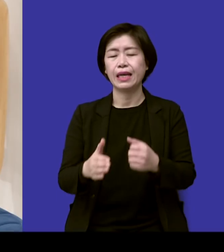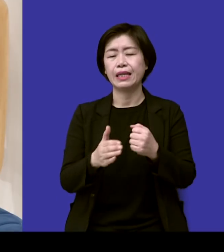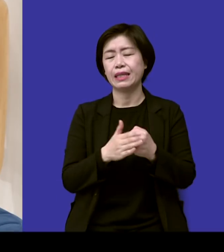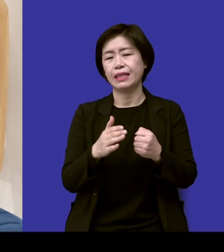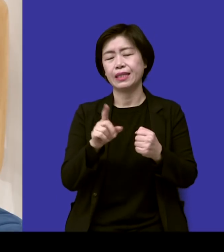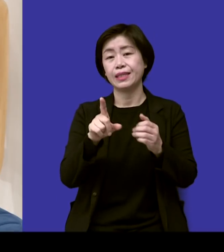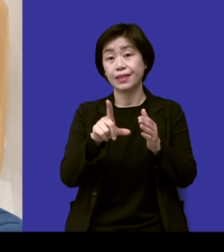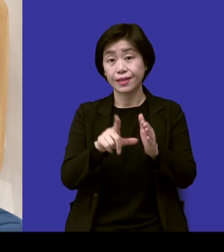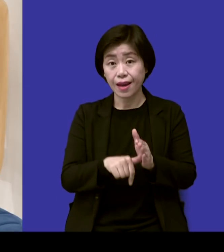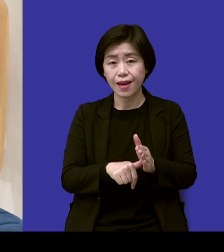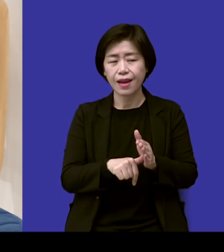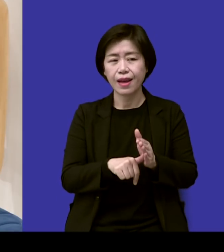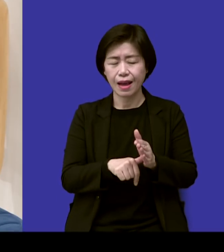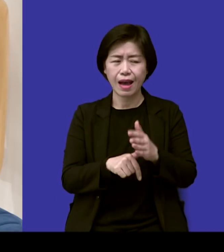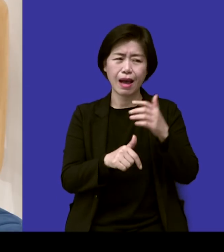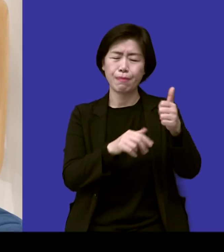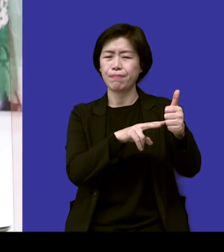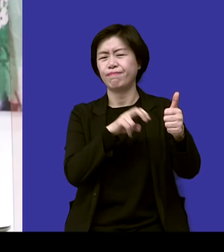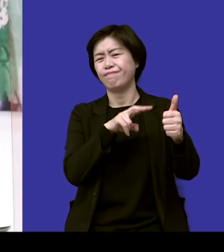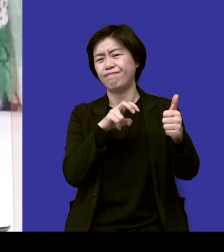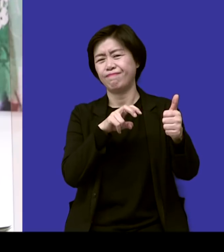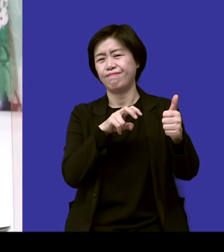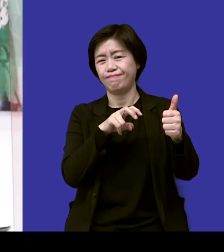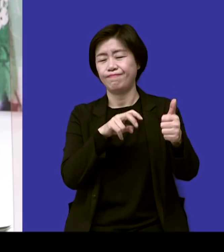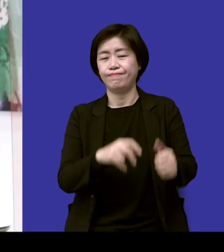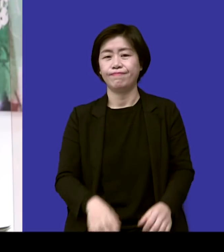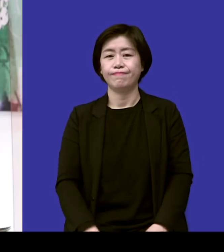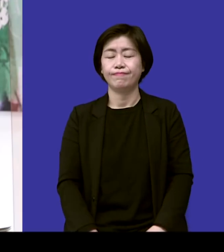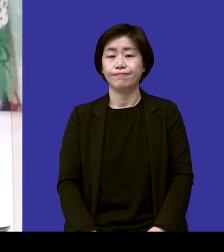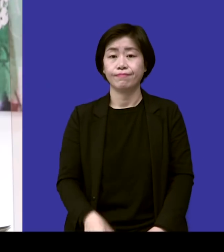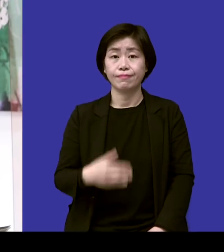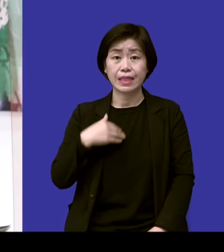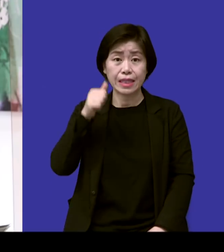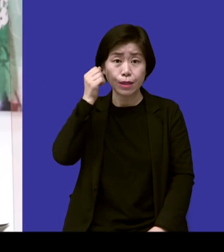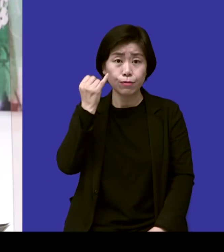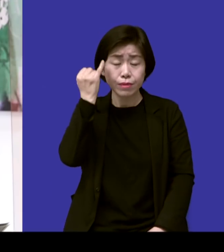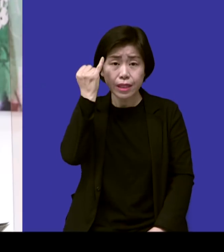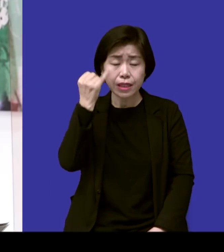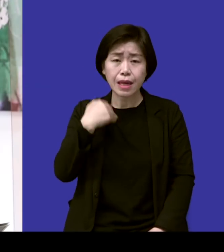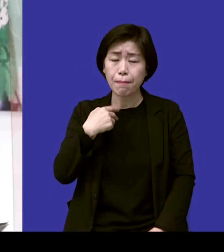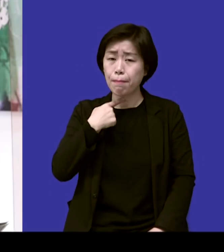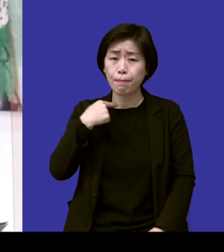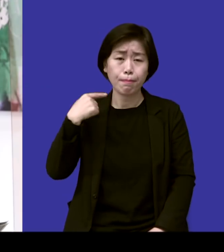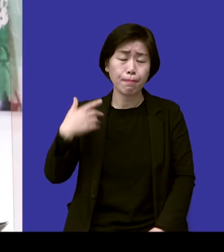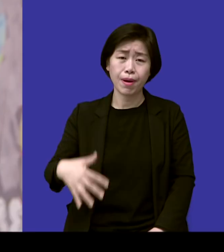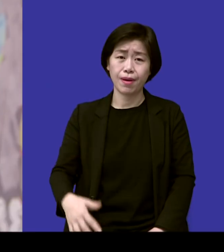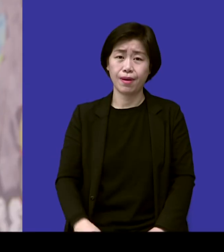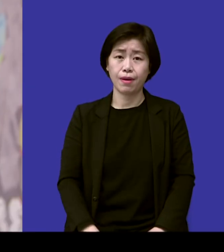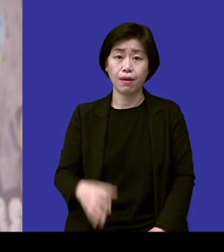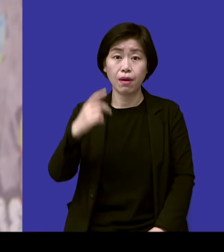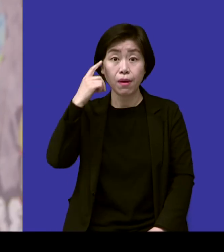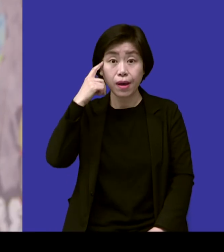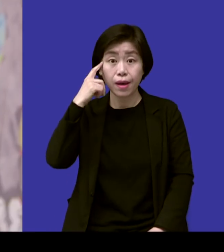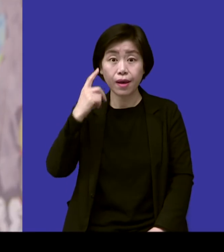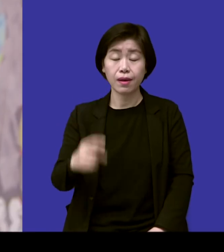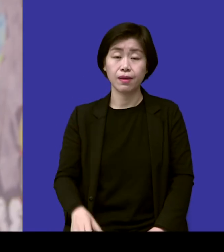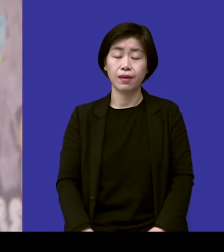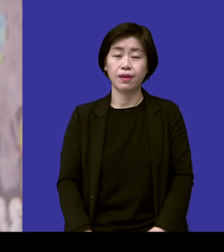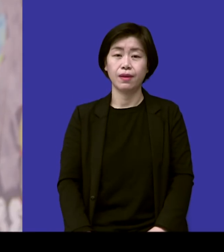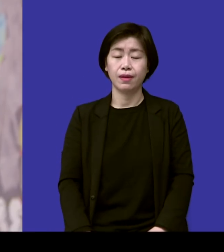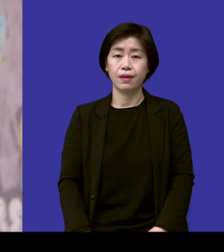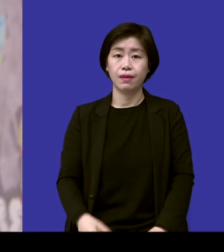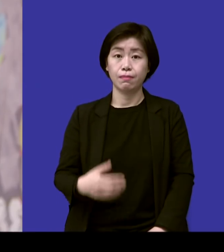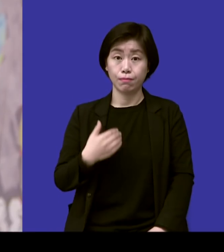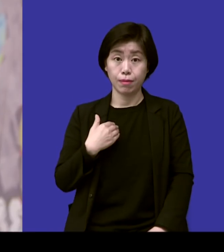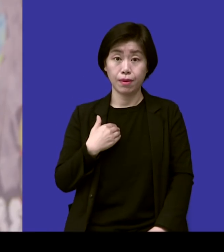나이에 미웠어요. 그리고 심지어 전 사춘기도 없었어요. 사춘기가 올 수가 없어요. 왜냐면 집에 이제 오면